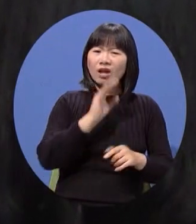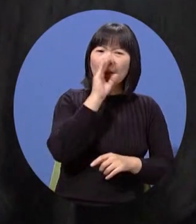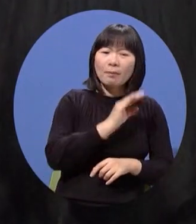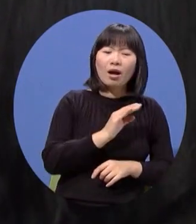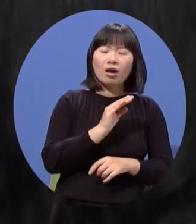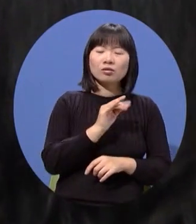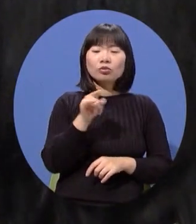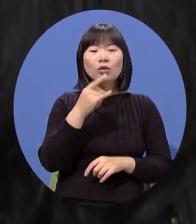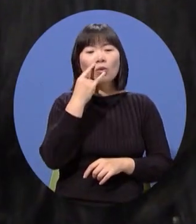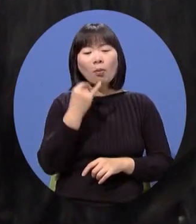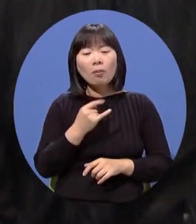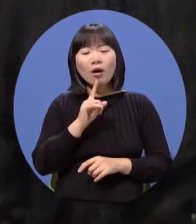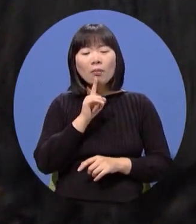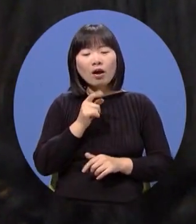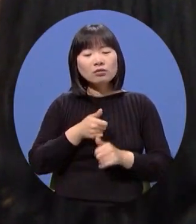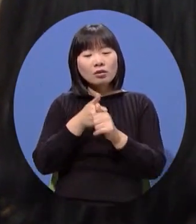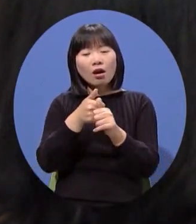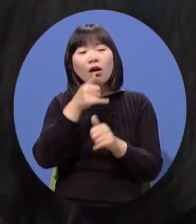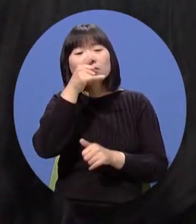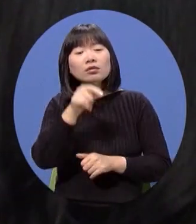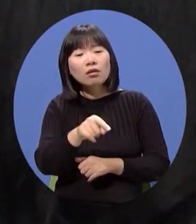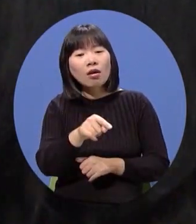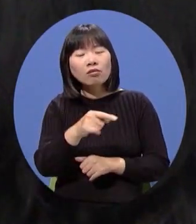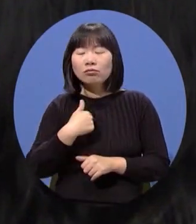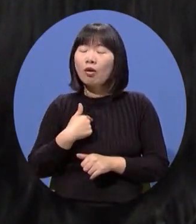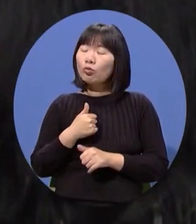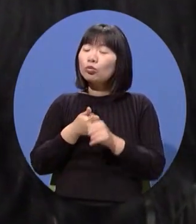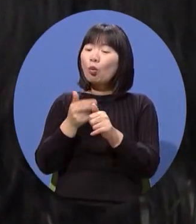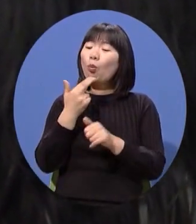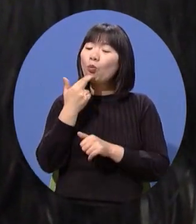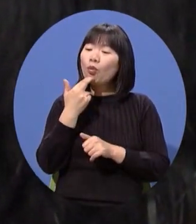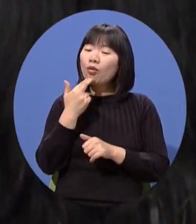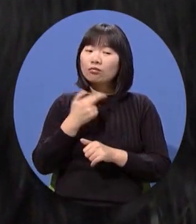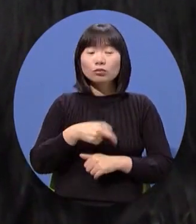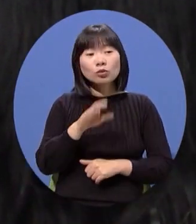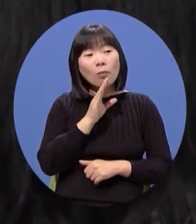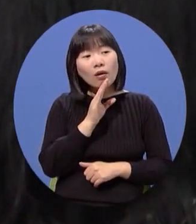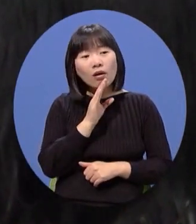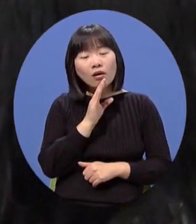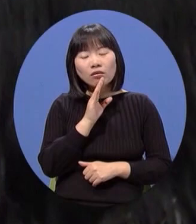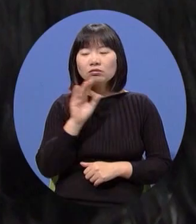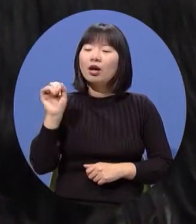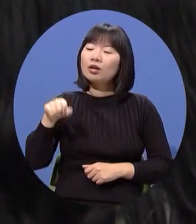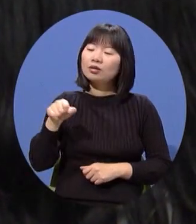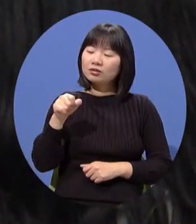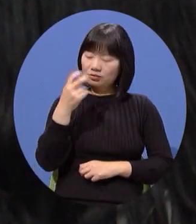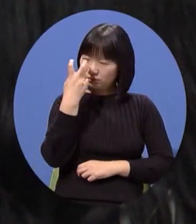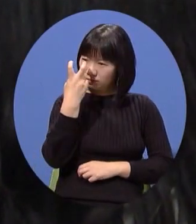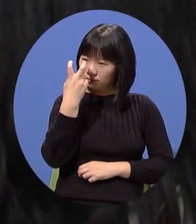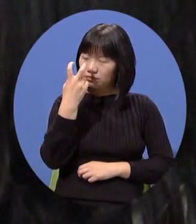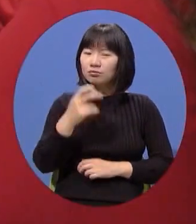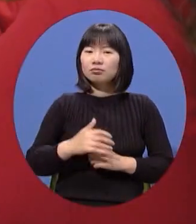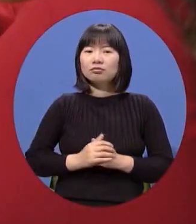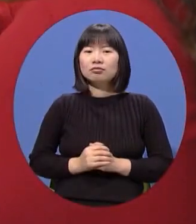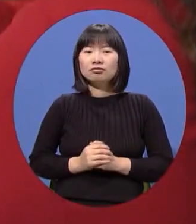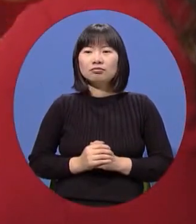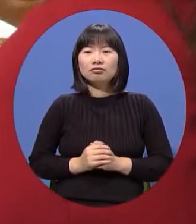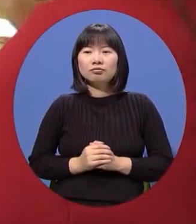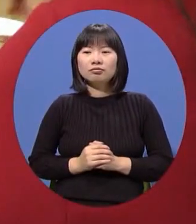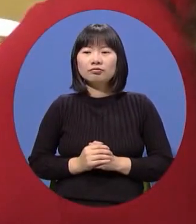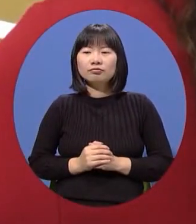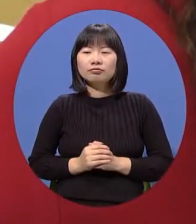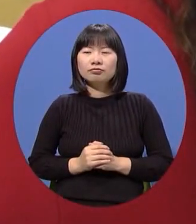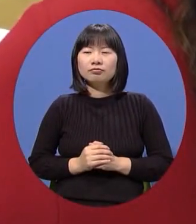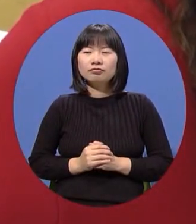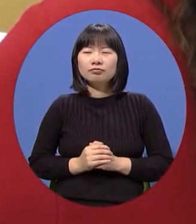너는 엄마 말 안 따라해? 안 따라해. 진짜? 응. 알았어, 한번 지켜보겠어. 난